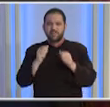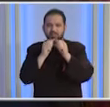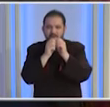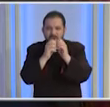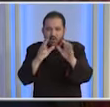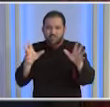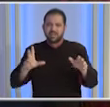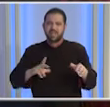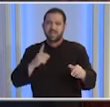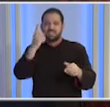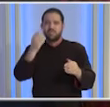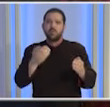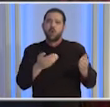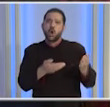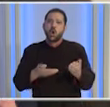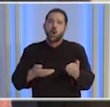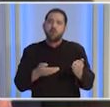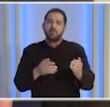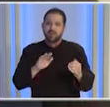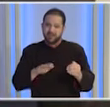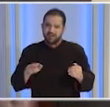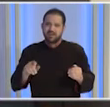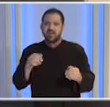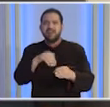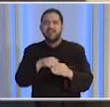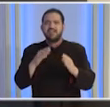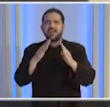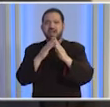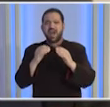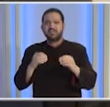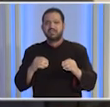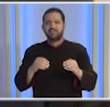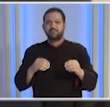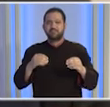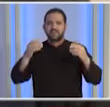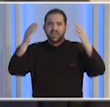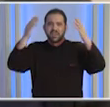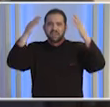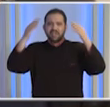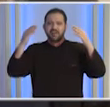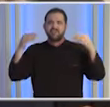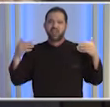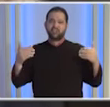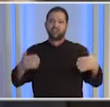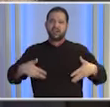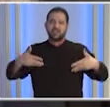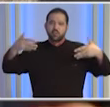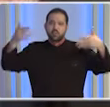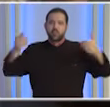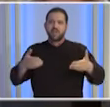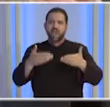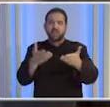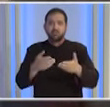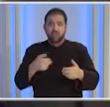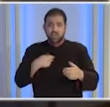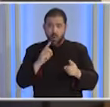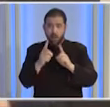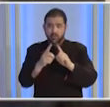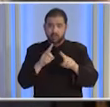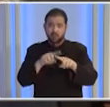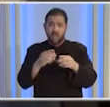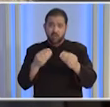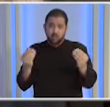Dumnezeu este un copil în casă. Câtă bucurie aduce, câte fericire aduce, câte... Am stat de vorbă cu foarte mulți și dumneavoastră